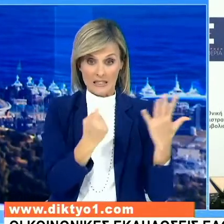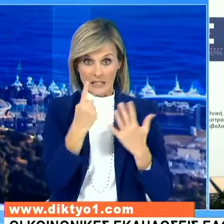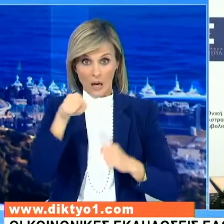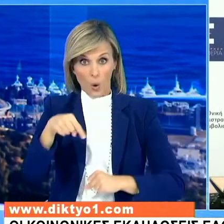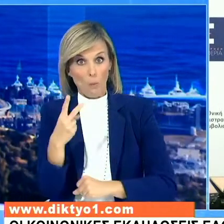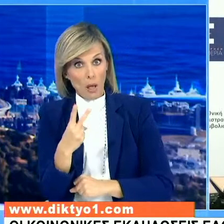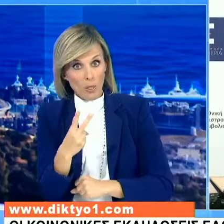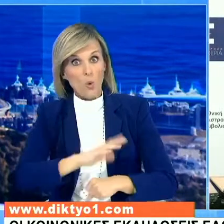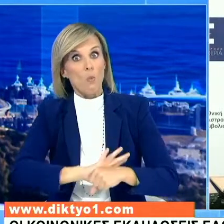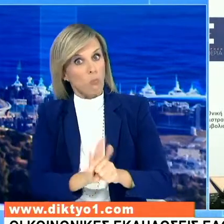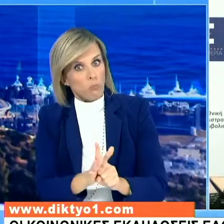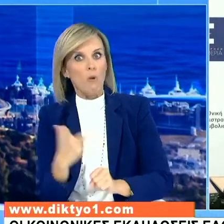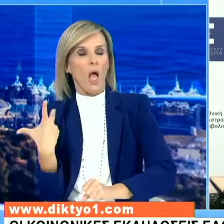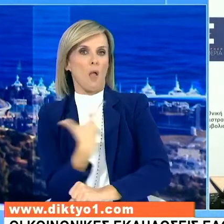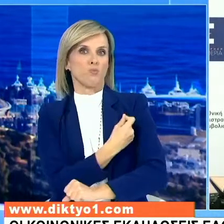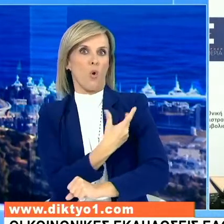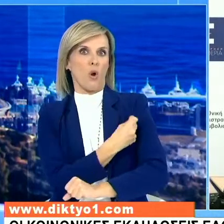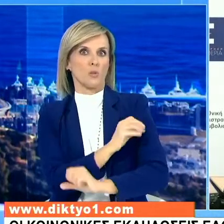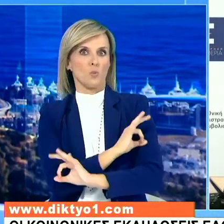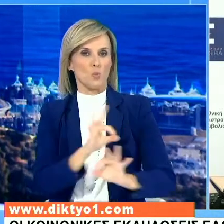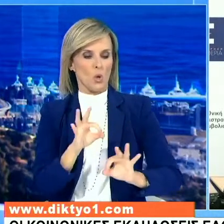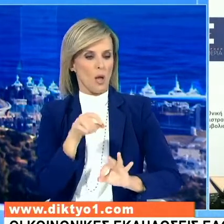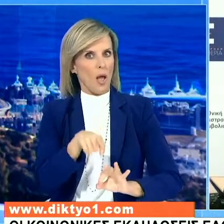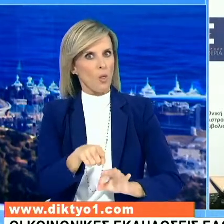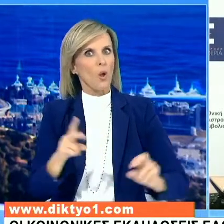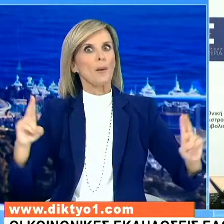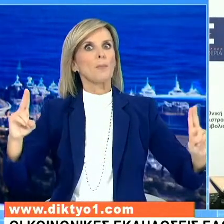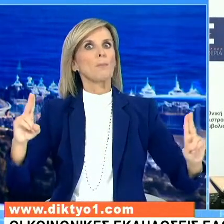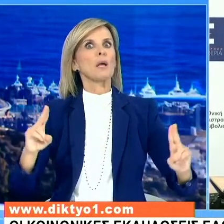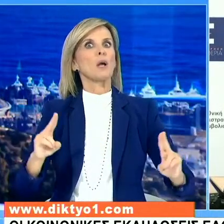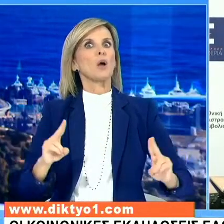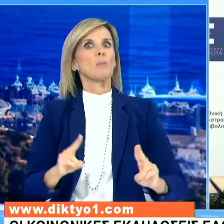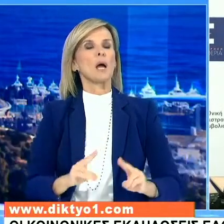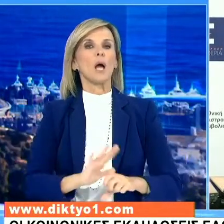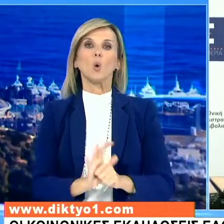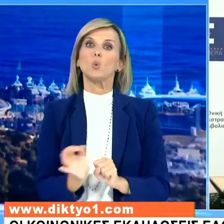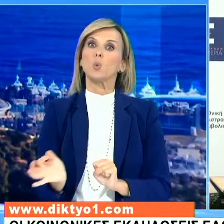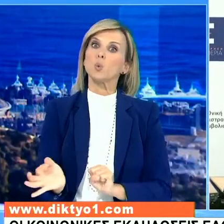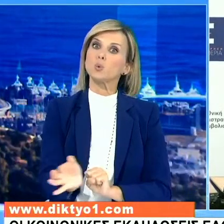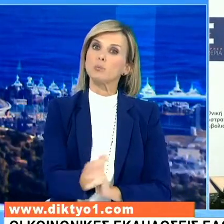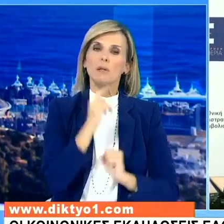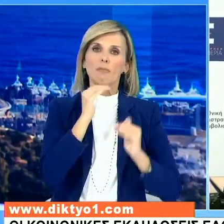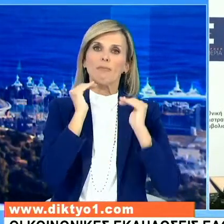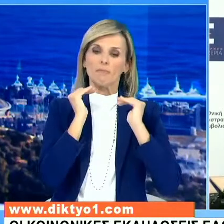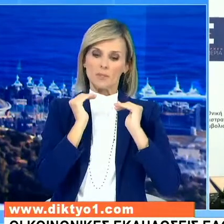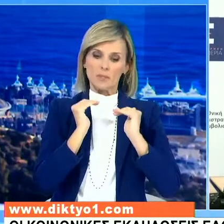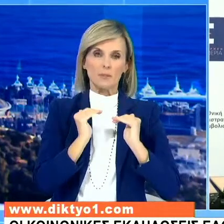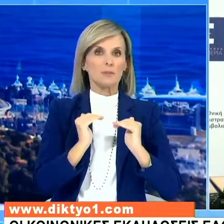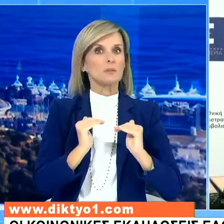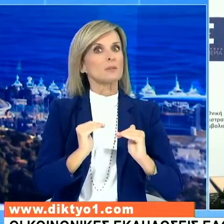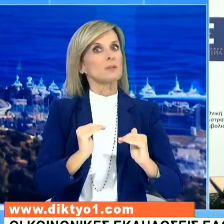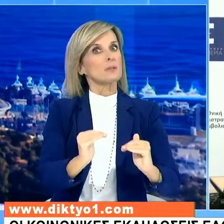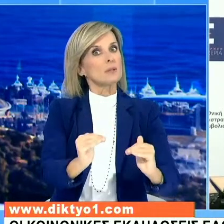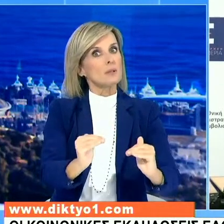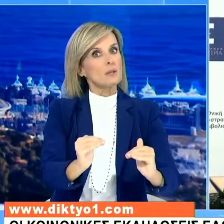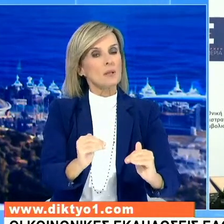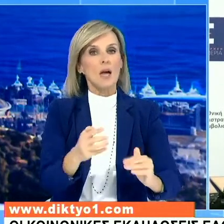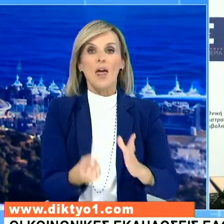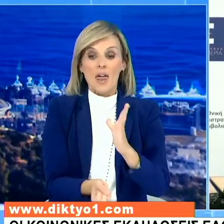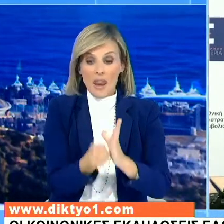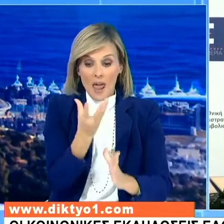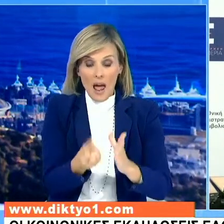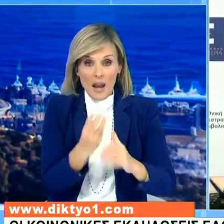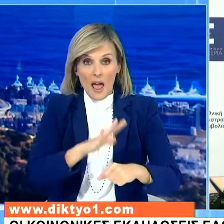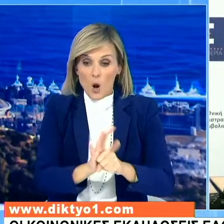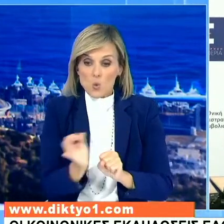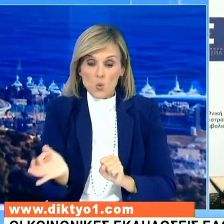61,2% του πληθυσμού έχει πλήρως εμβολιαστεί, δεν παρατηρήθηκε καμία αύξηση και ο αριθμός των νέων κρουσμάτων τόσο